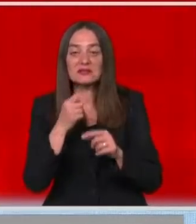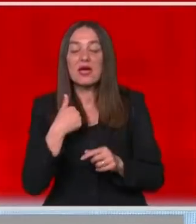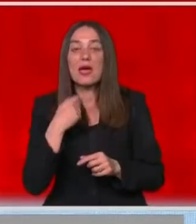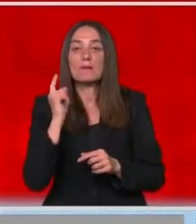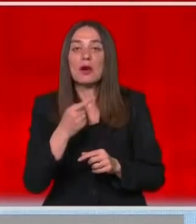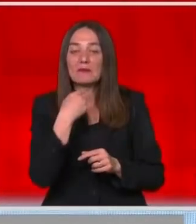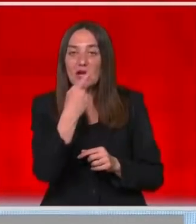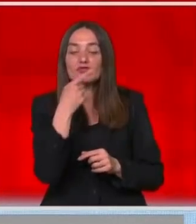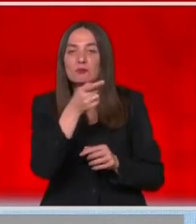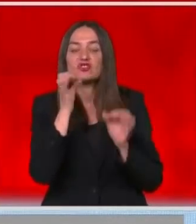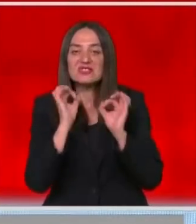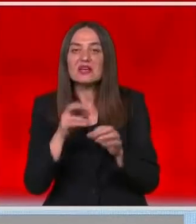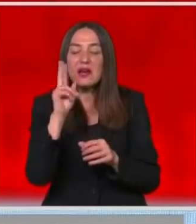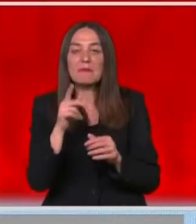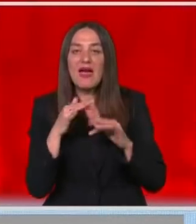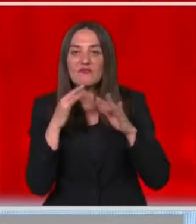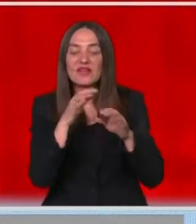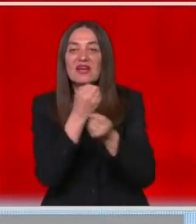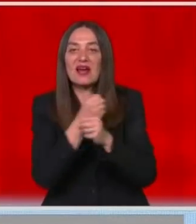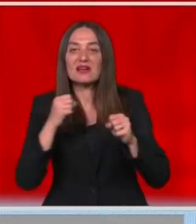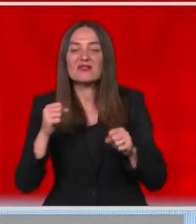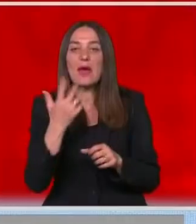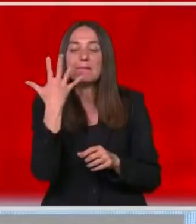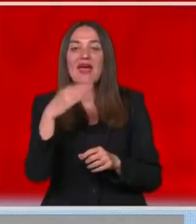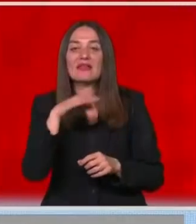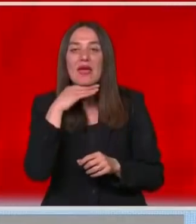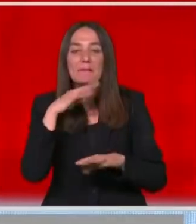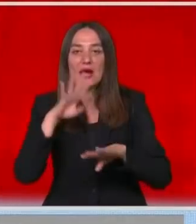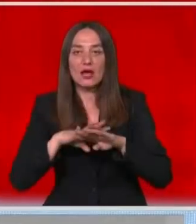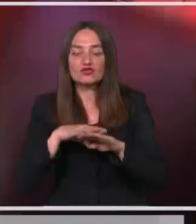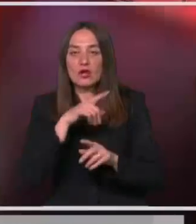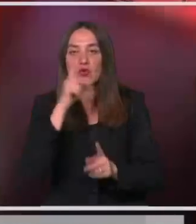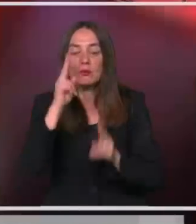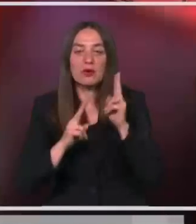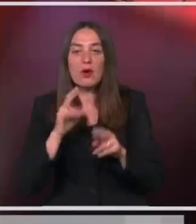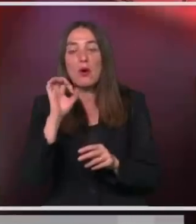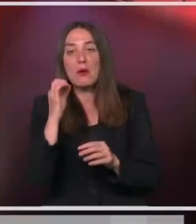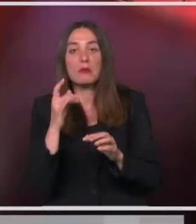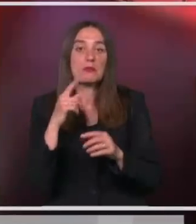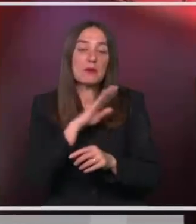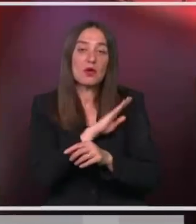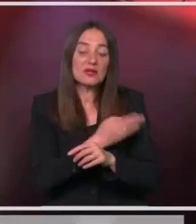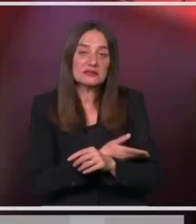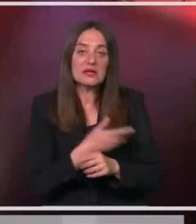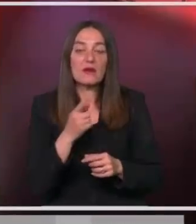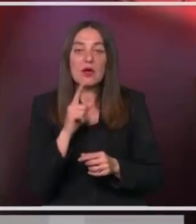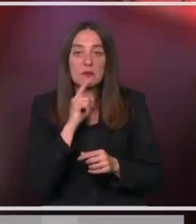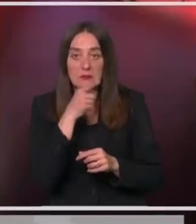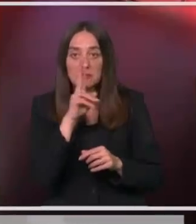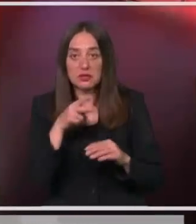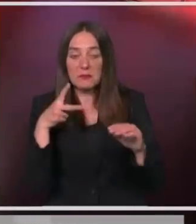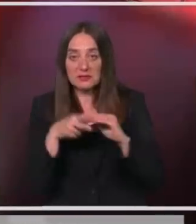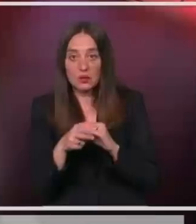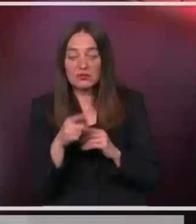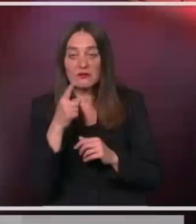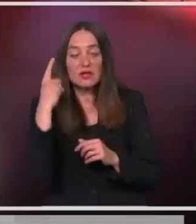kažem da će to sigurno da ima efekta na razvoj 5G mreža, odnosno tu debatu oko potencijala koje one nose. Mislim da će se to zaustaviti s